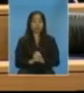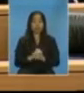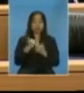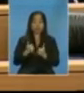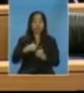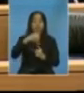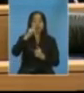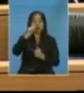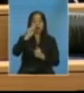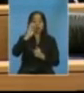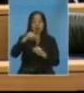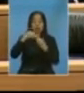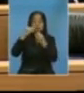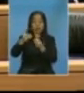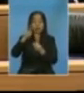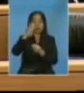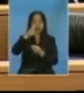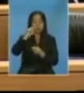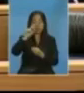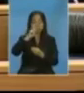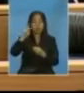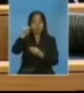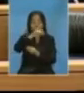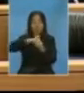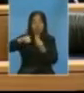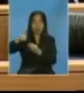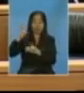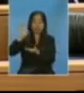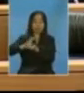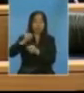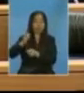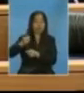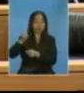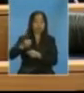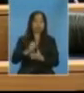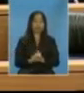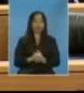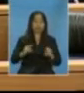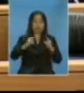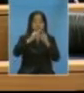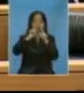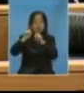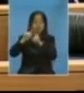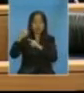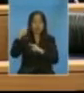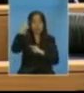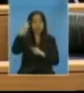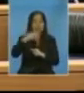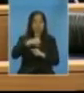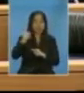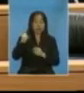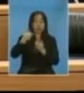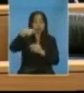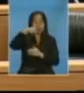มจึงมอบเป็นนโยบายว่ากลับเข้าไปสู่ระบบงบประมาณปกติครับ กระทรวงทบวงกรมไหนที่เคยคิดจะใช้เงินจากพรบ.